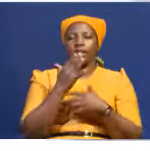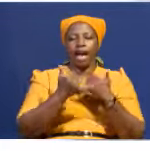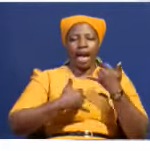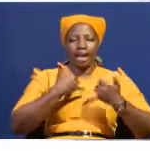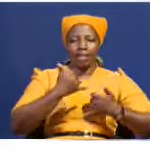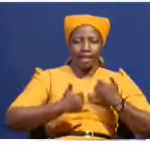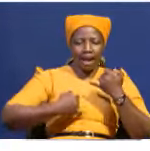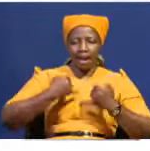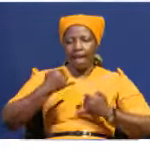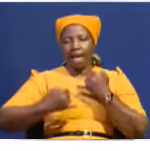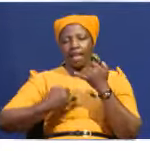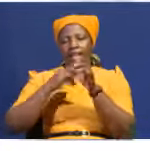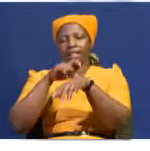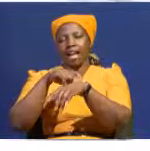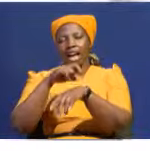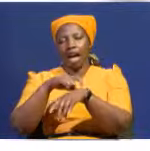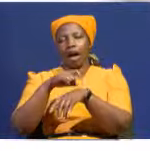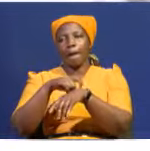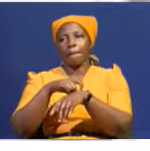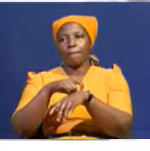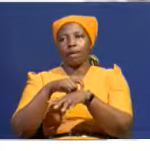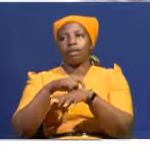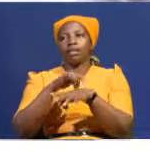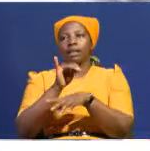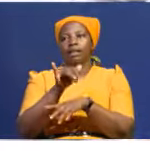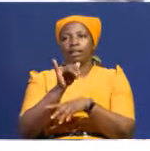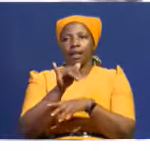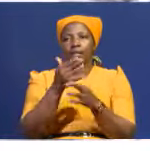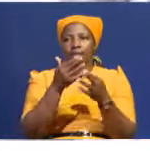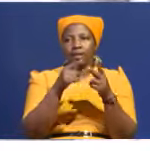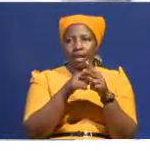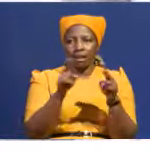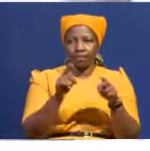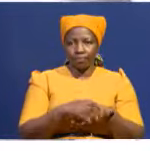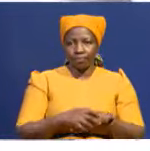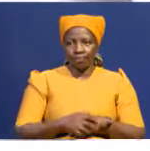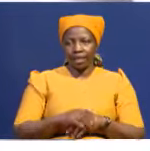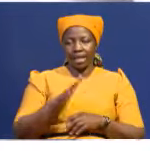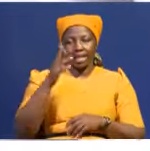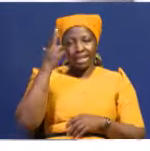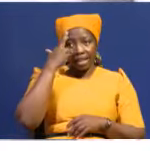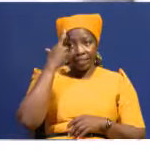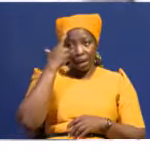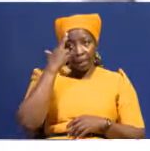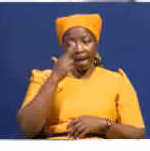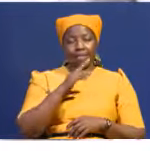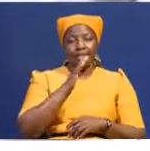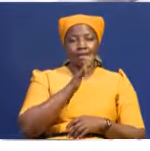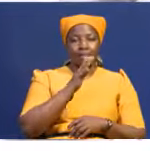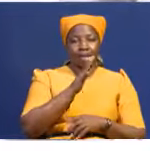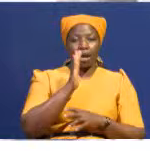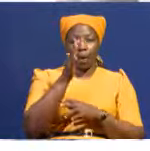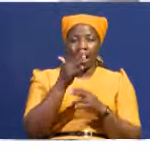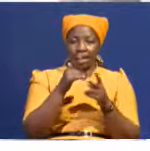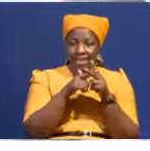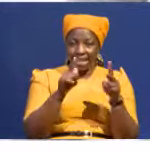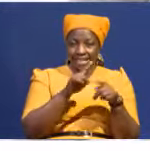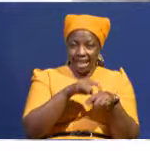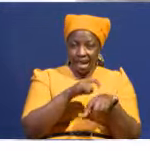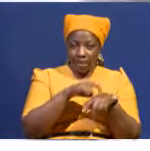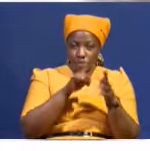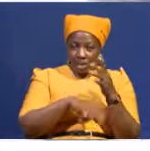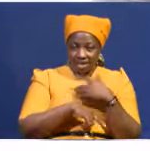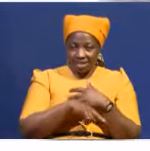itakapoanza. Kumbuka kikao chenyewe kitakuwa kinaanza ama mazungumzo yenyewe, hotuba yenyewe itatolewa mwendo wa saa 9, manake